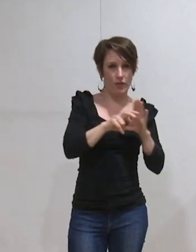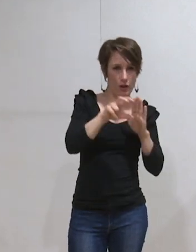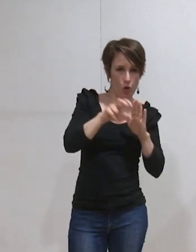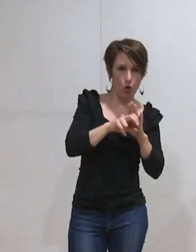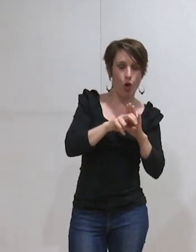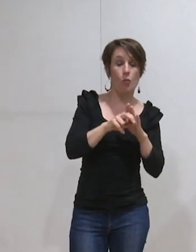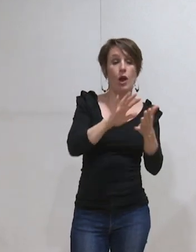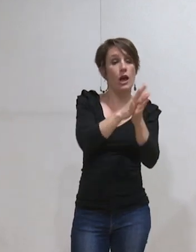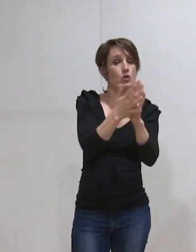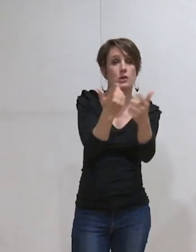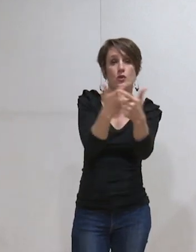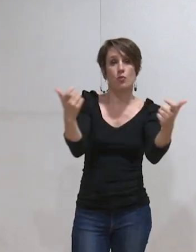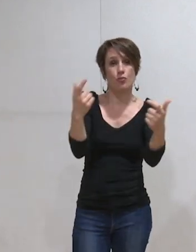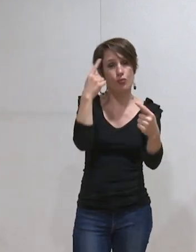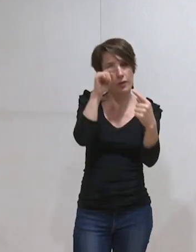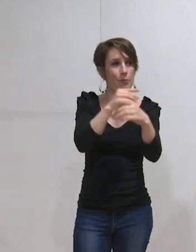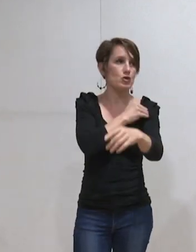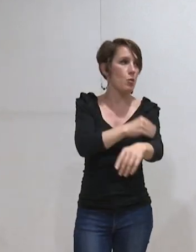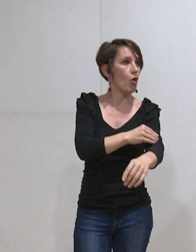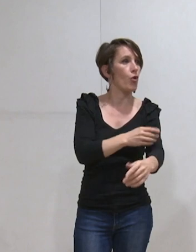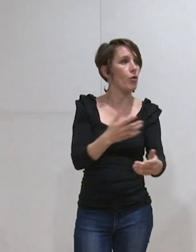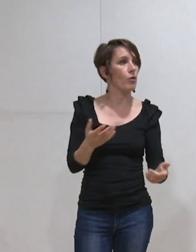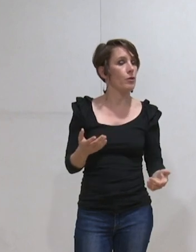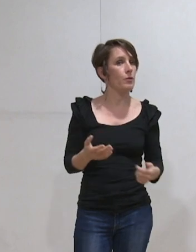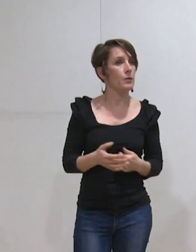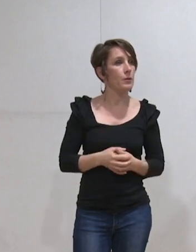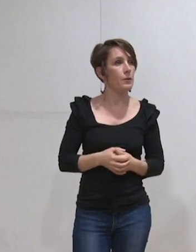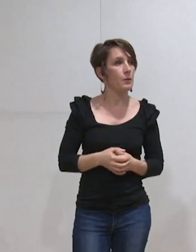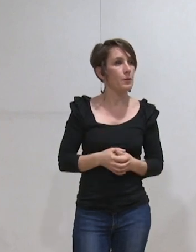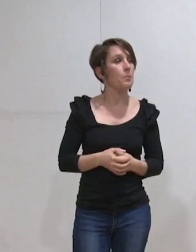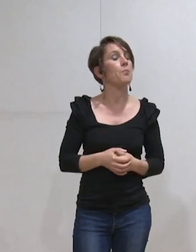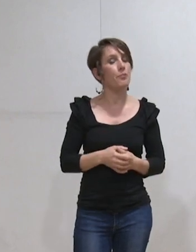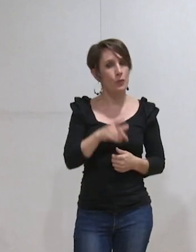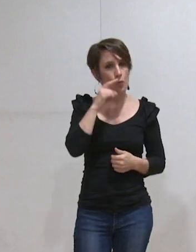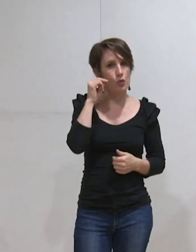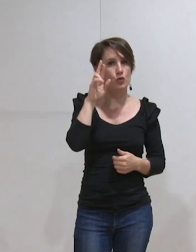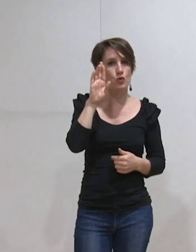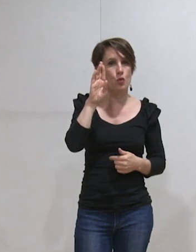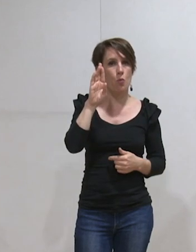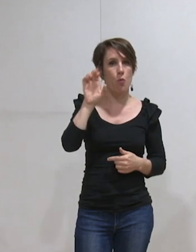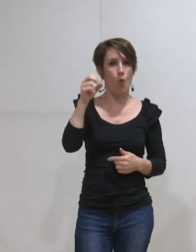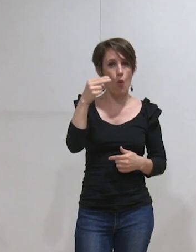et diverses associations du secteur sportif monsieur Bron